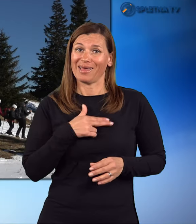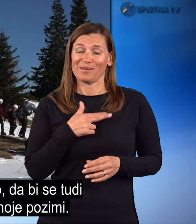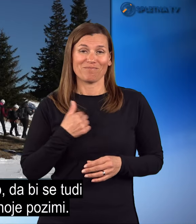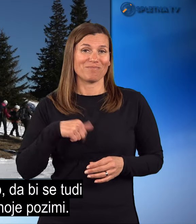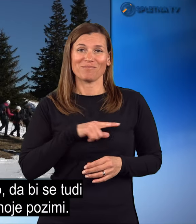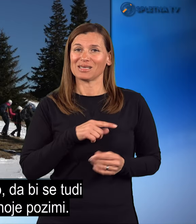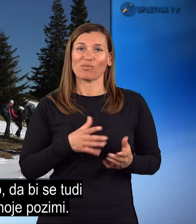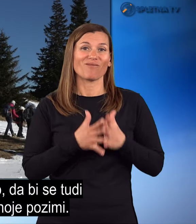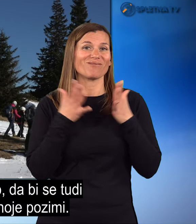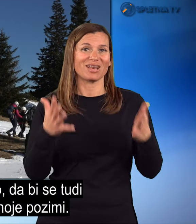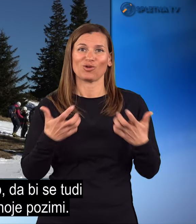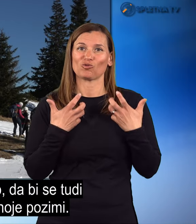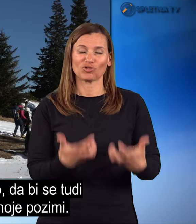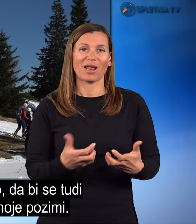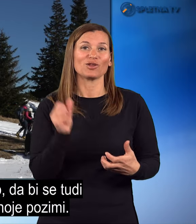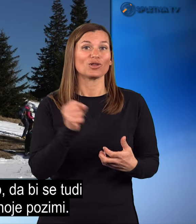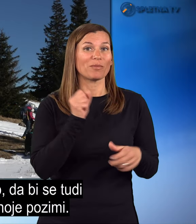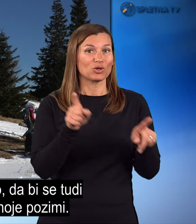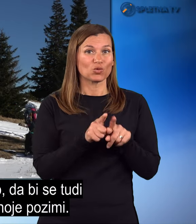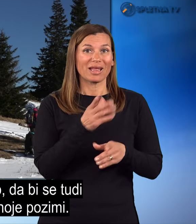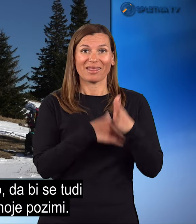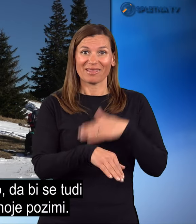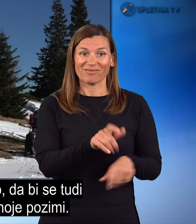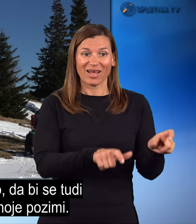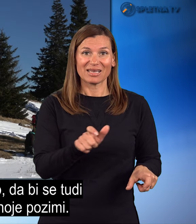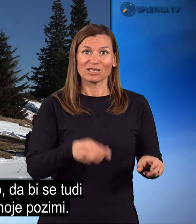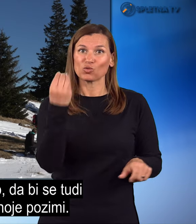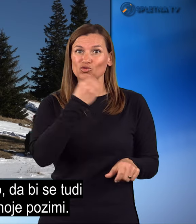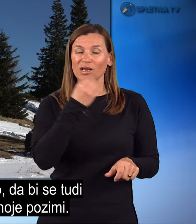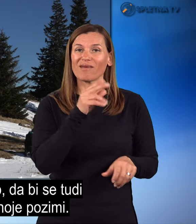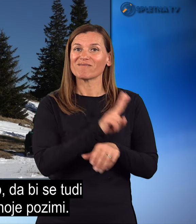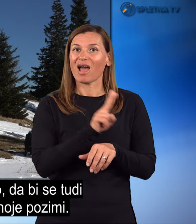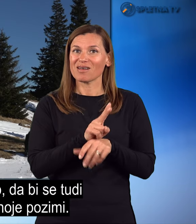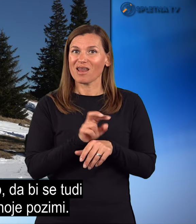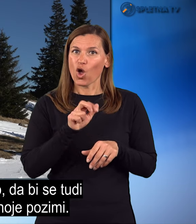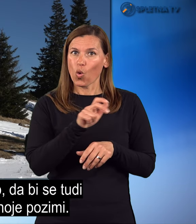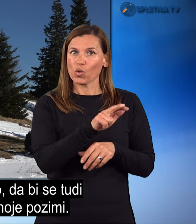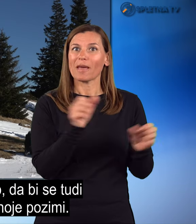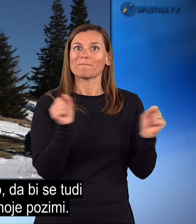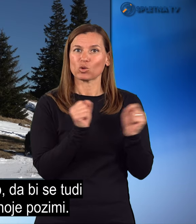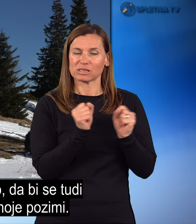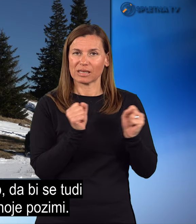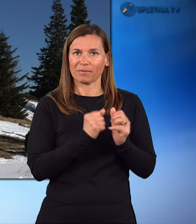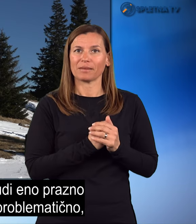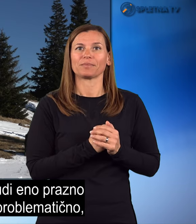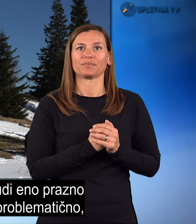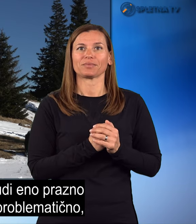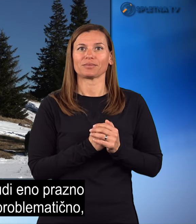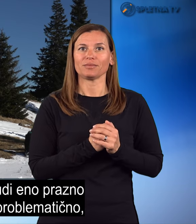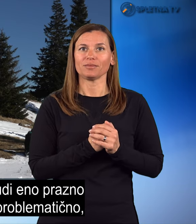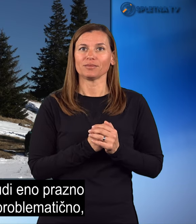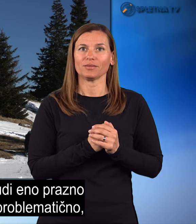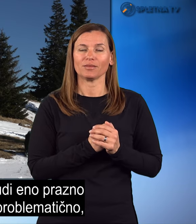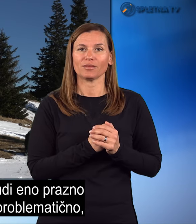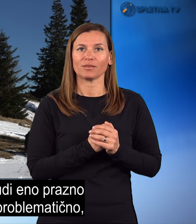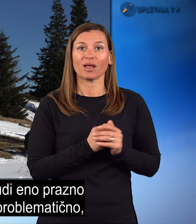Smo imeli veliko željo, da bi tudi invalidi se učili varne hoje po zimi. S tem smo